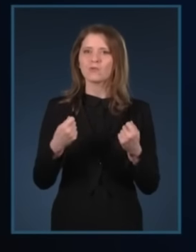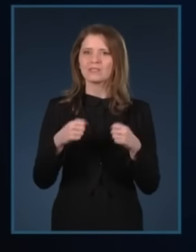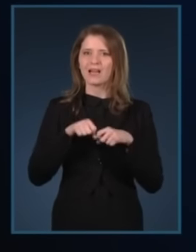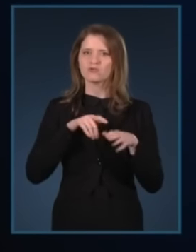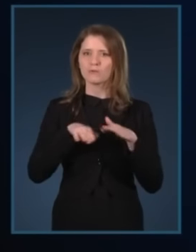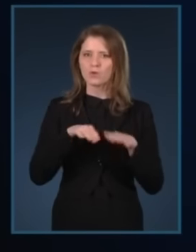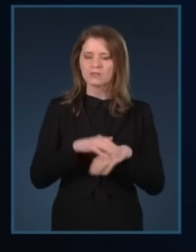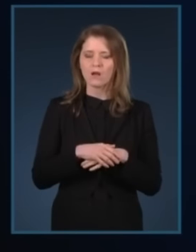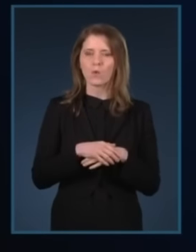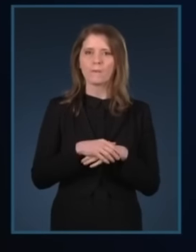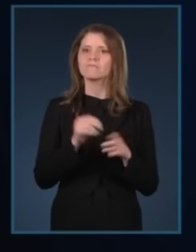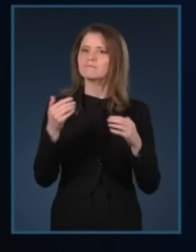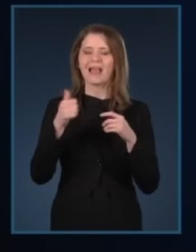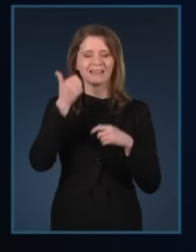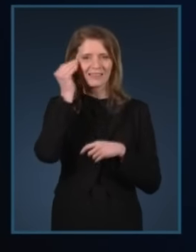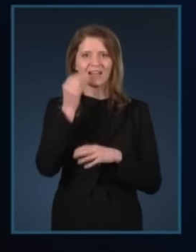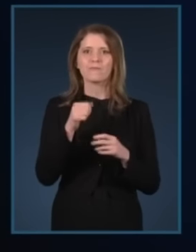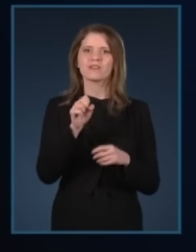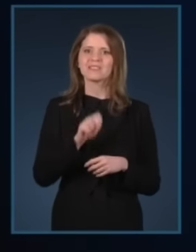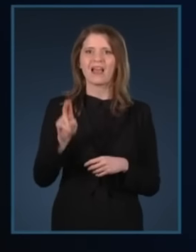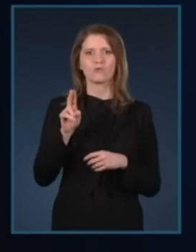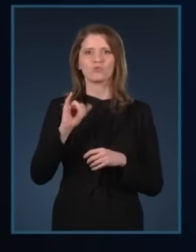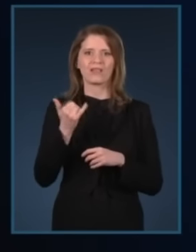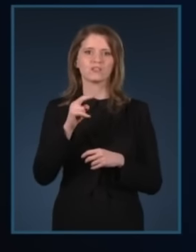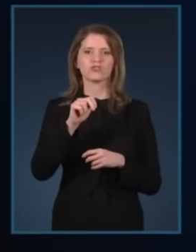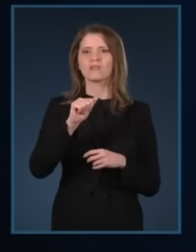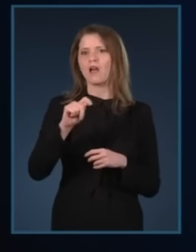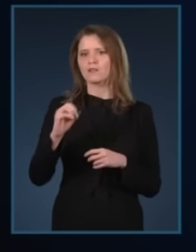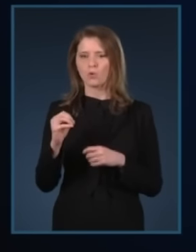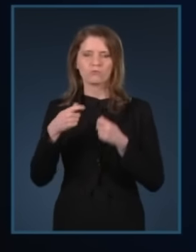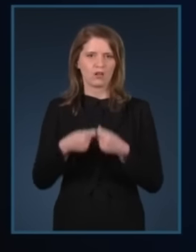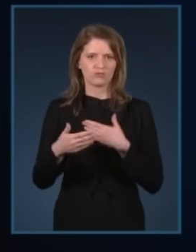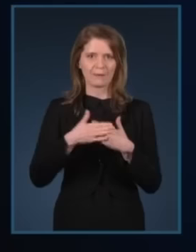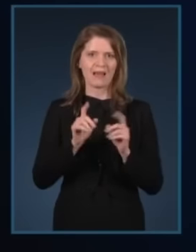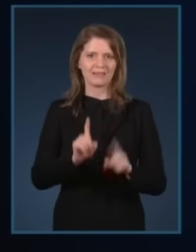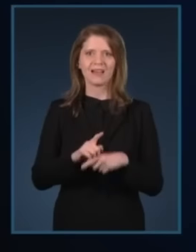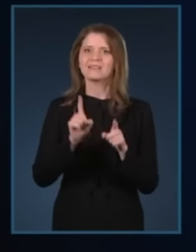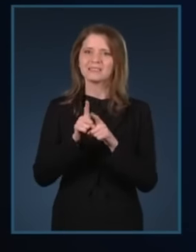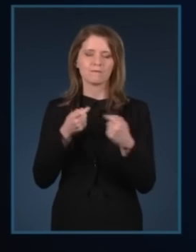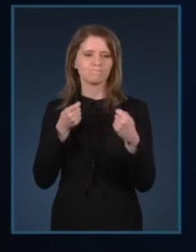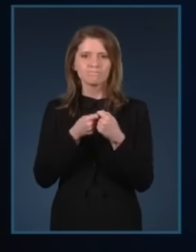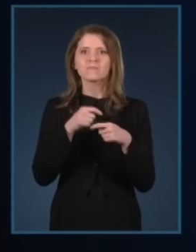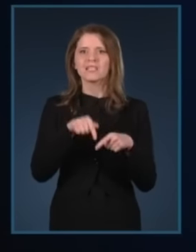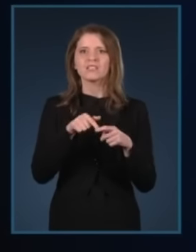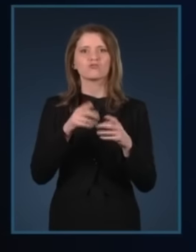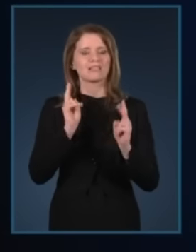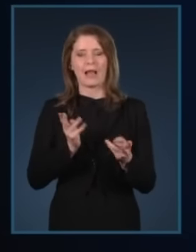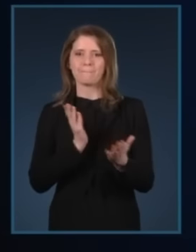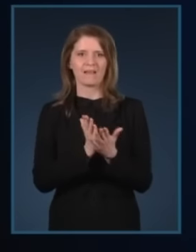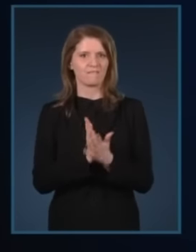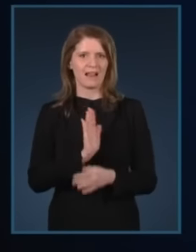és a NATO tagság mellett áll. Ezek szövetségi kötelékek, és a kötelezettségeinknek 100%-ig meg kell